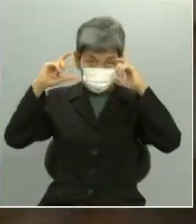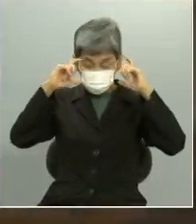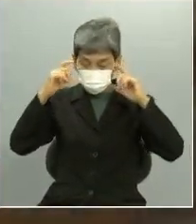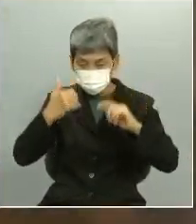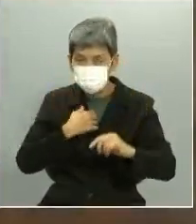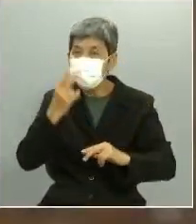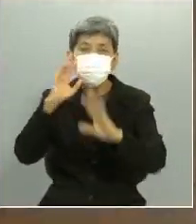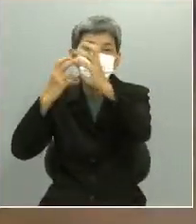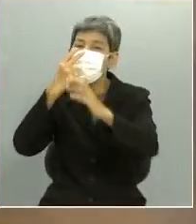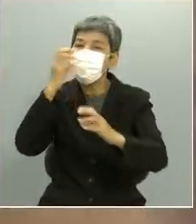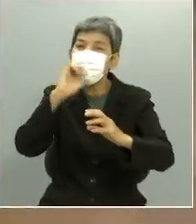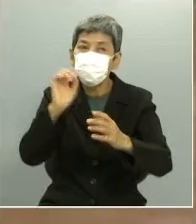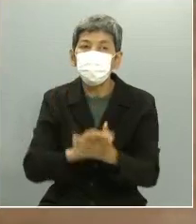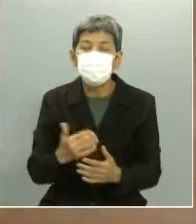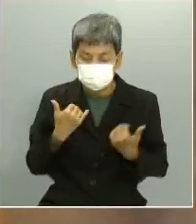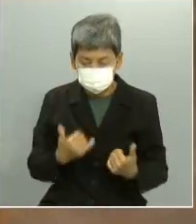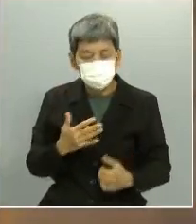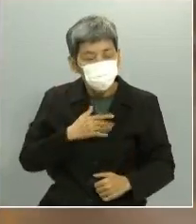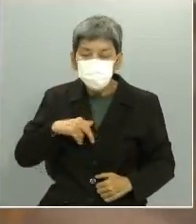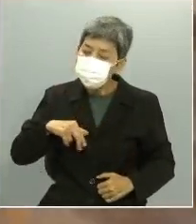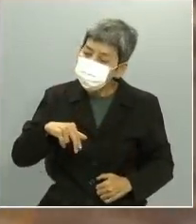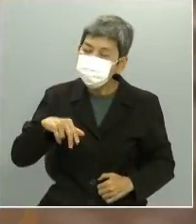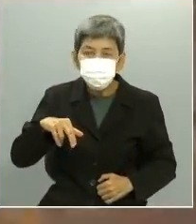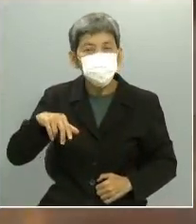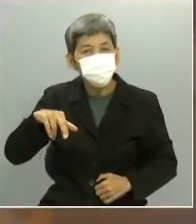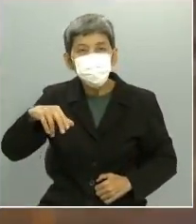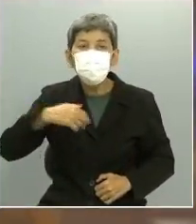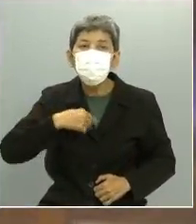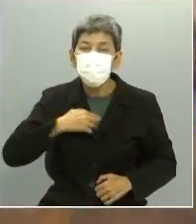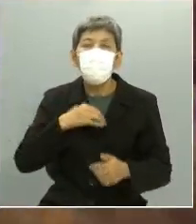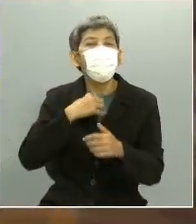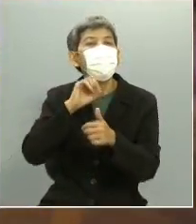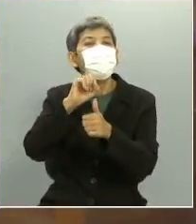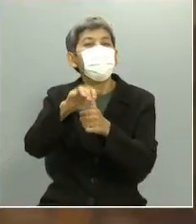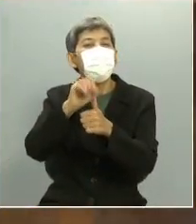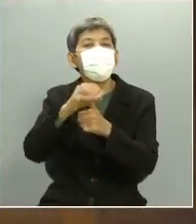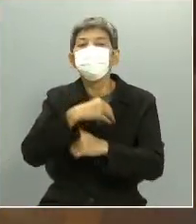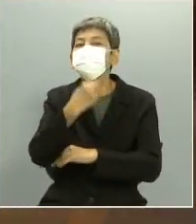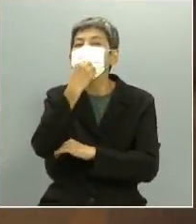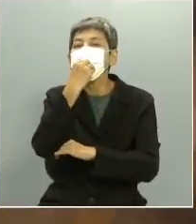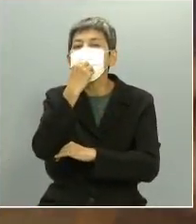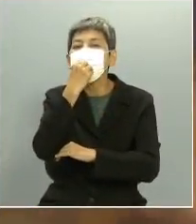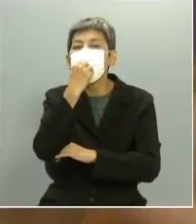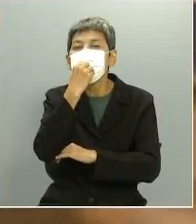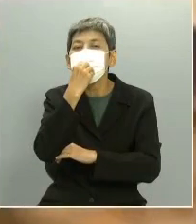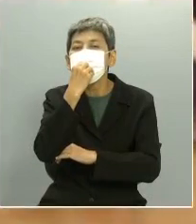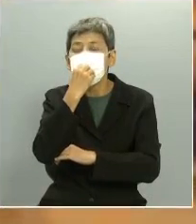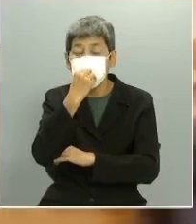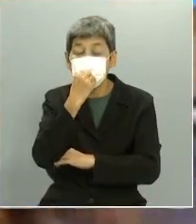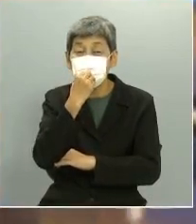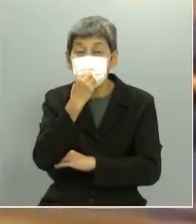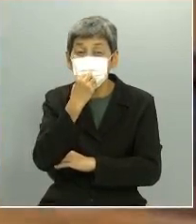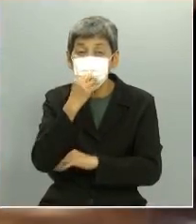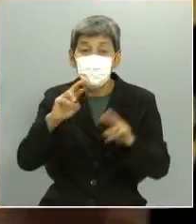ไม่ได้ดูหนังกันก็เลยใช้โอกาสนั้นเป็นเหมือนการแนะนำ อาหาร ค่ะ เป็น